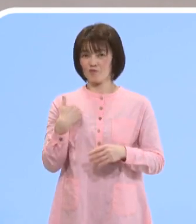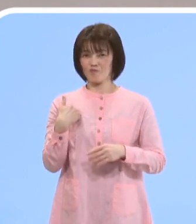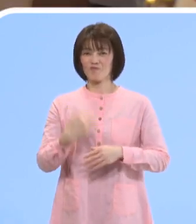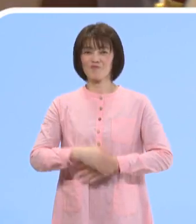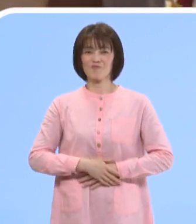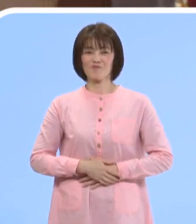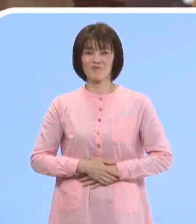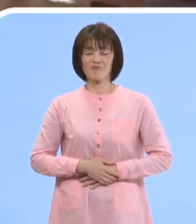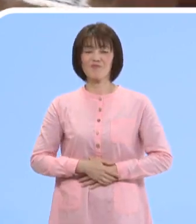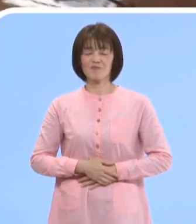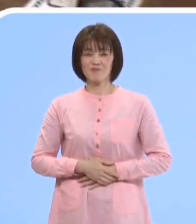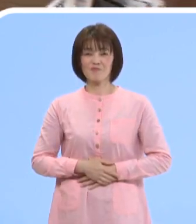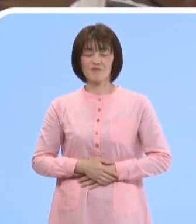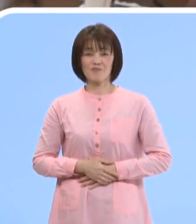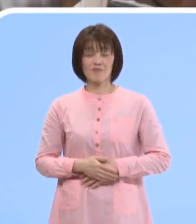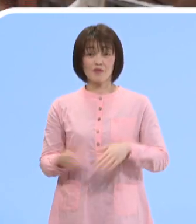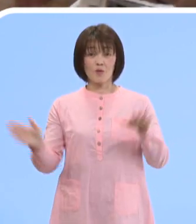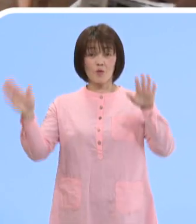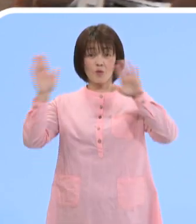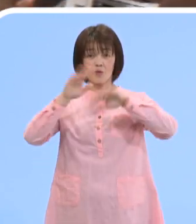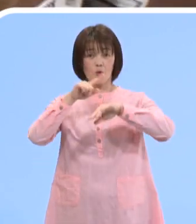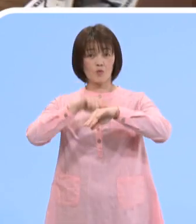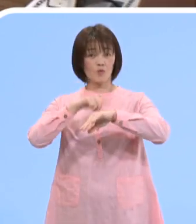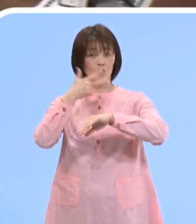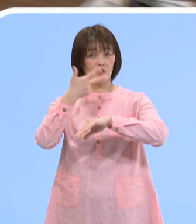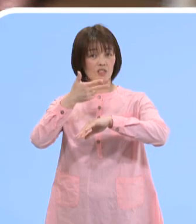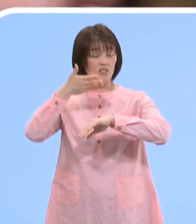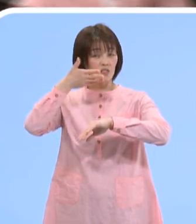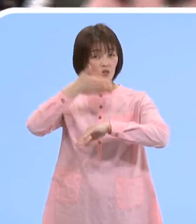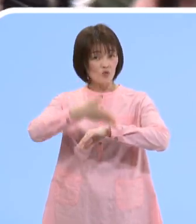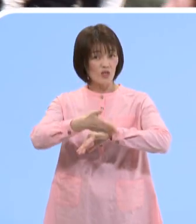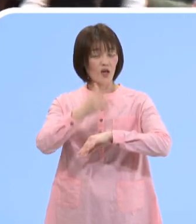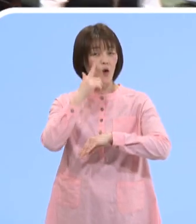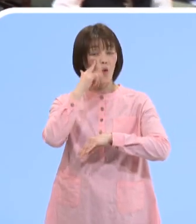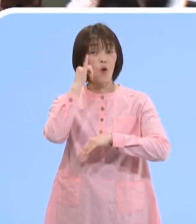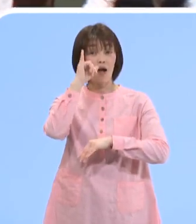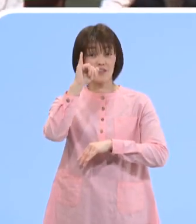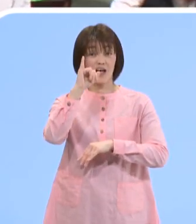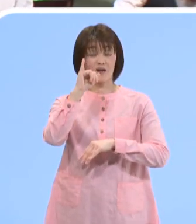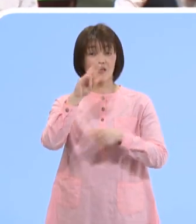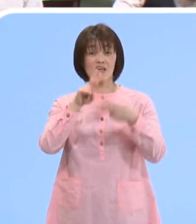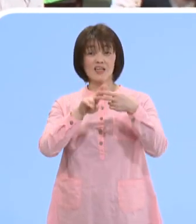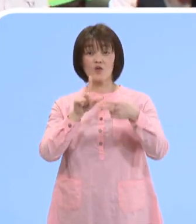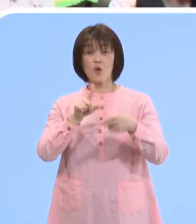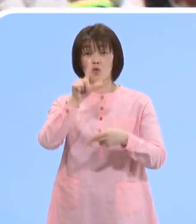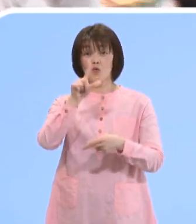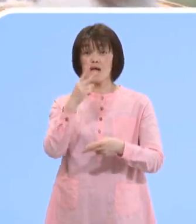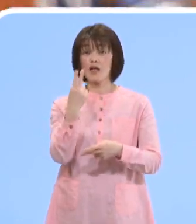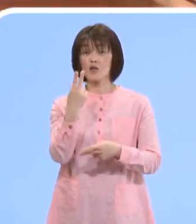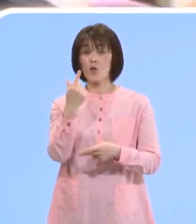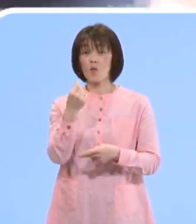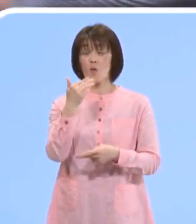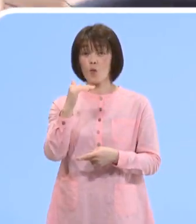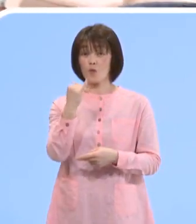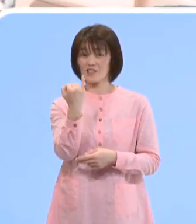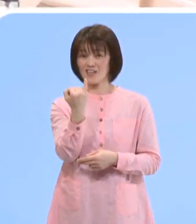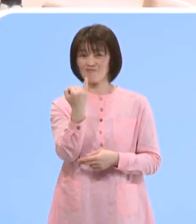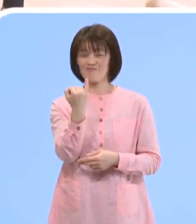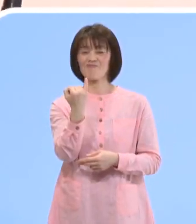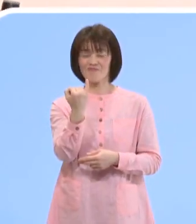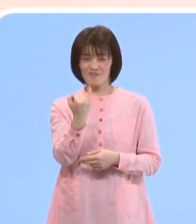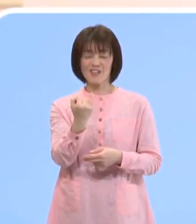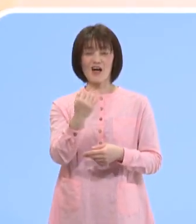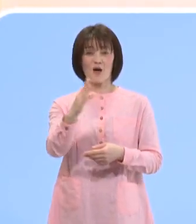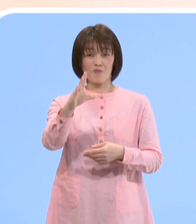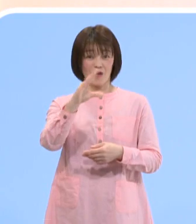はね。 午後7時を回った頃、彩乃ちゃんのお母さん井上智子さんが仕事を終え迎